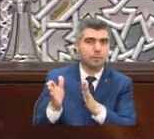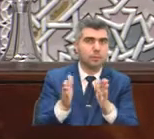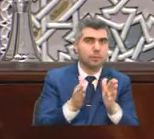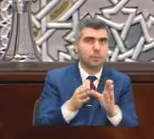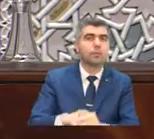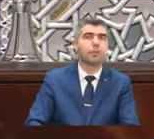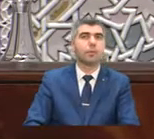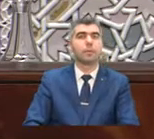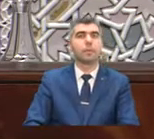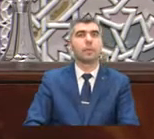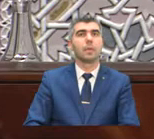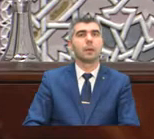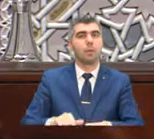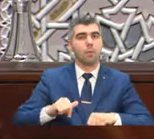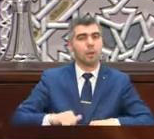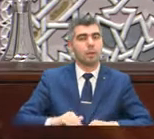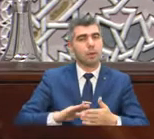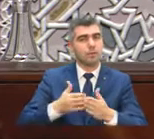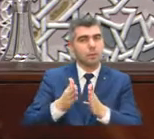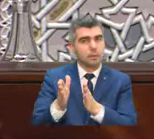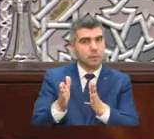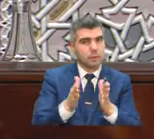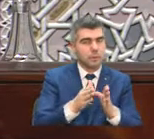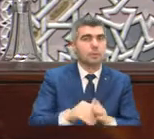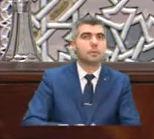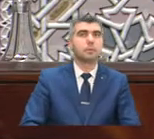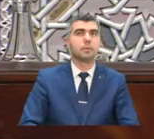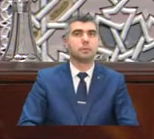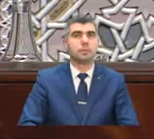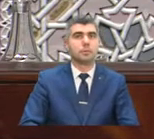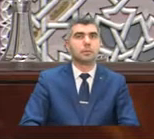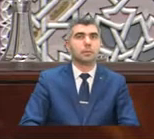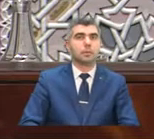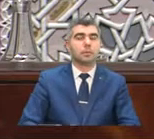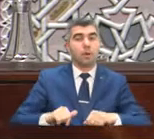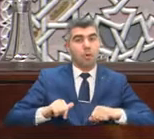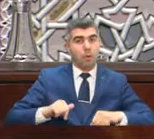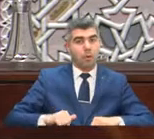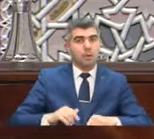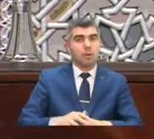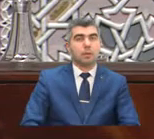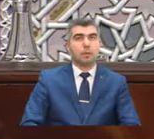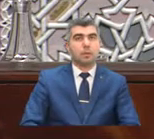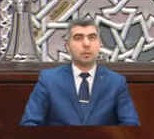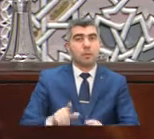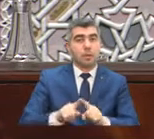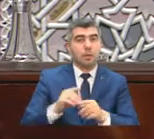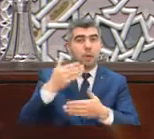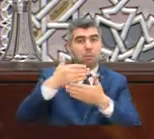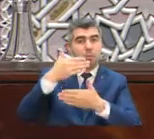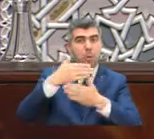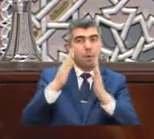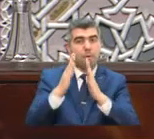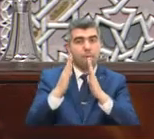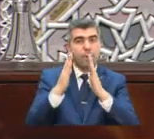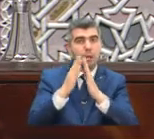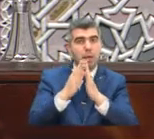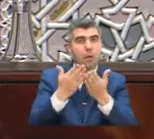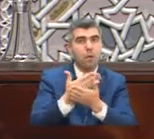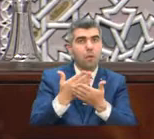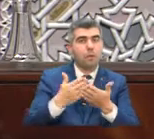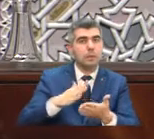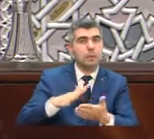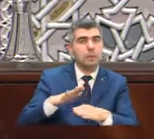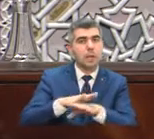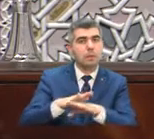سيد الوزير على حسن مساهمتكم، وننتقل إلى القطاع الموالي والمتعلق بإعداد التراب الوطني والتعمير والإسكان وسياسة